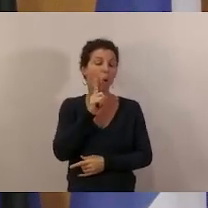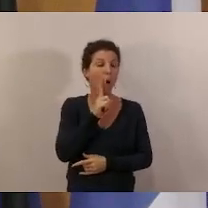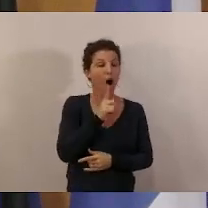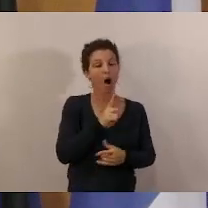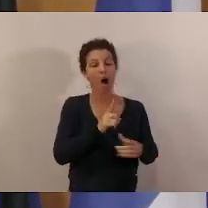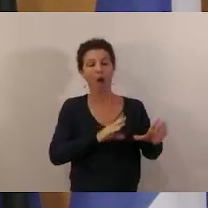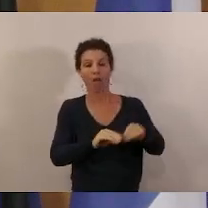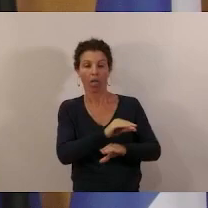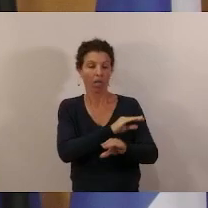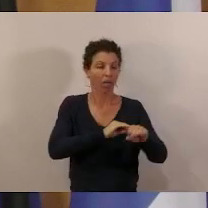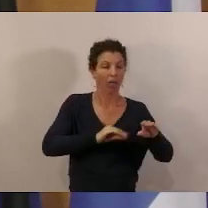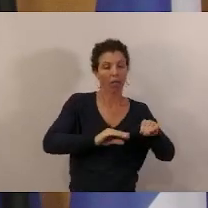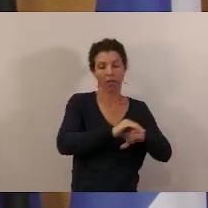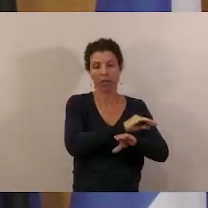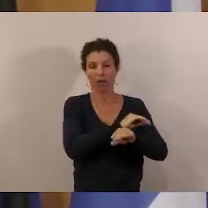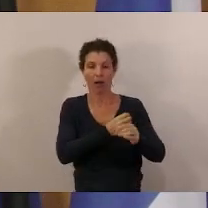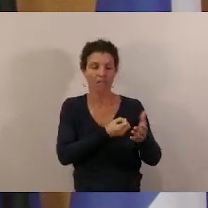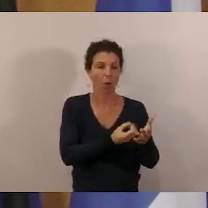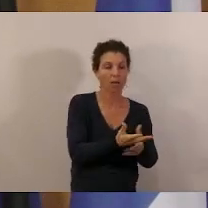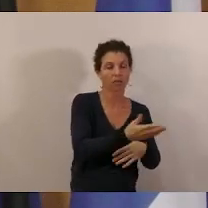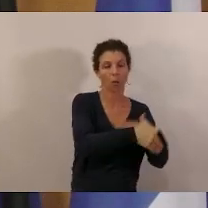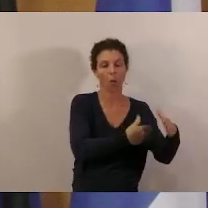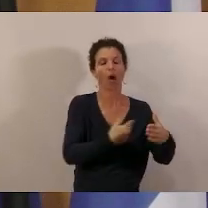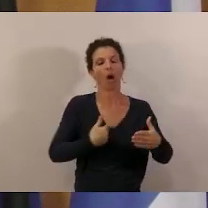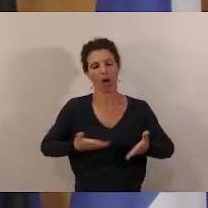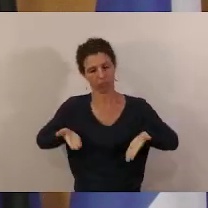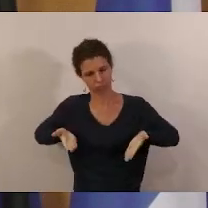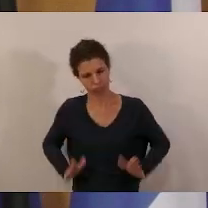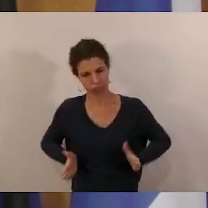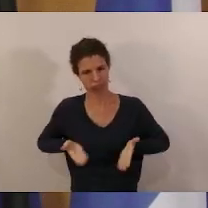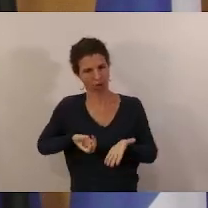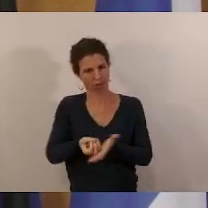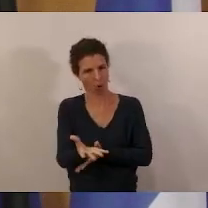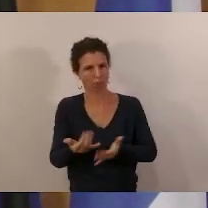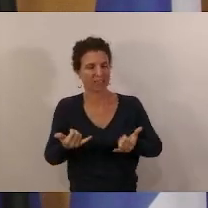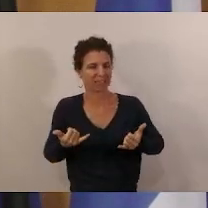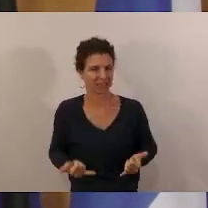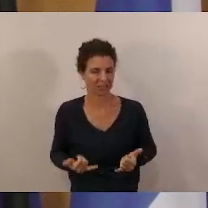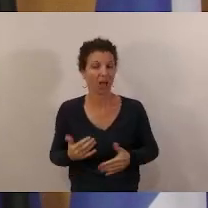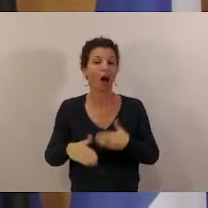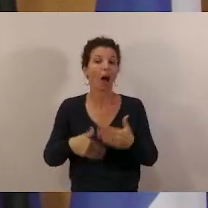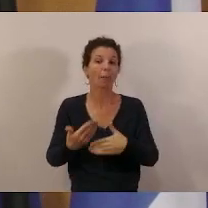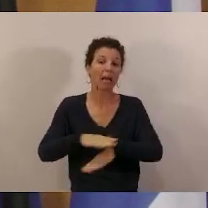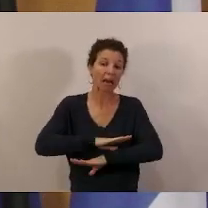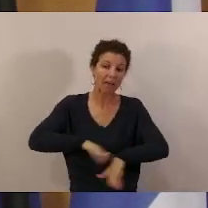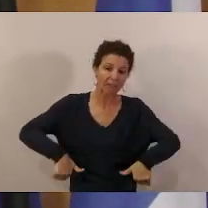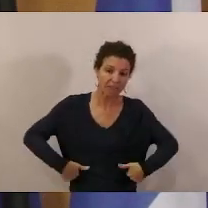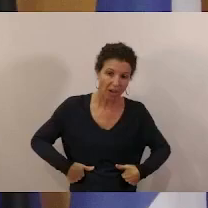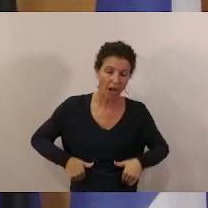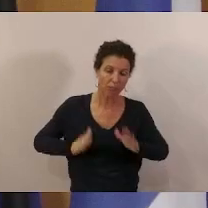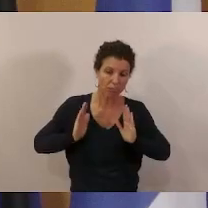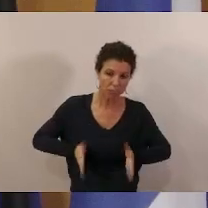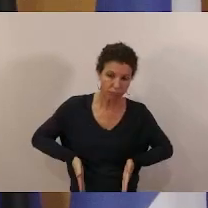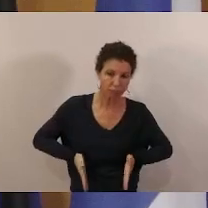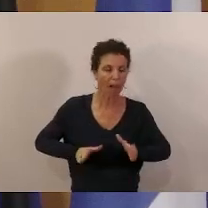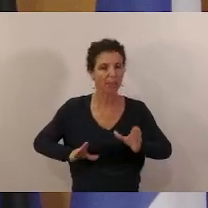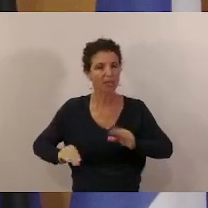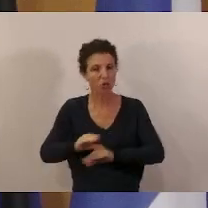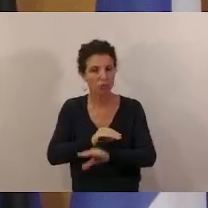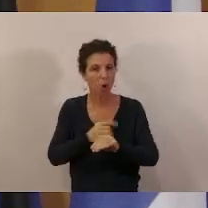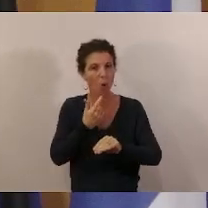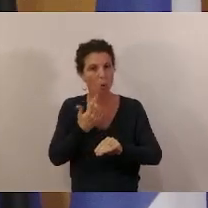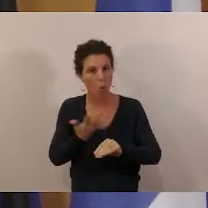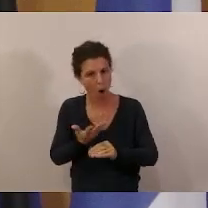redites ici, et on reviendra vers les habitants pour l'aménagement final. Là, ce n'est, on le répète, que